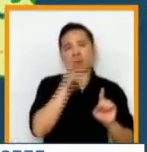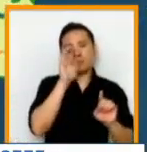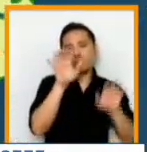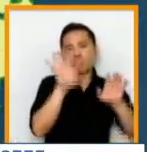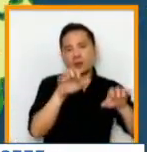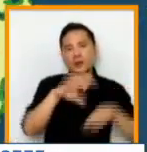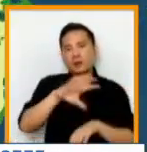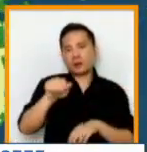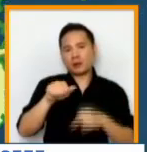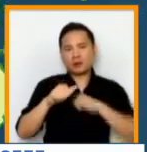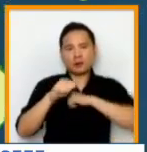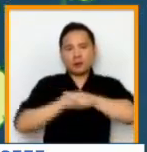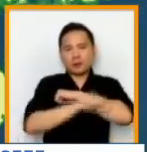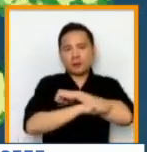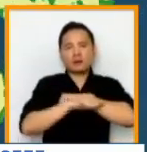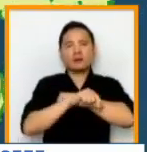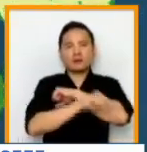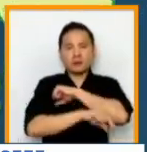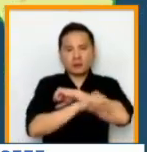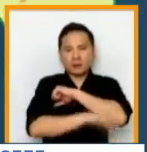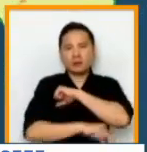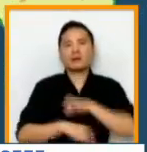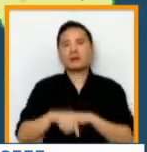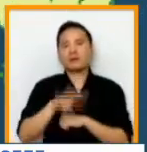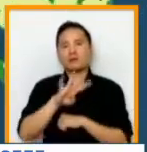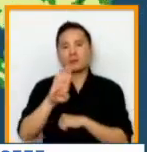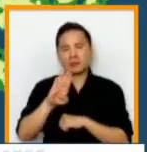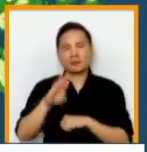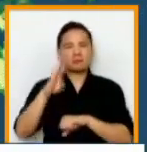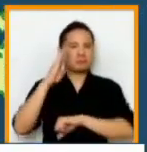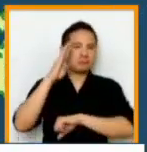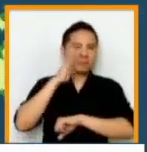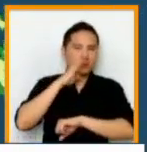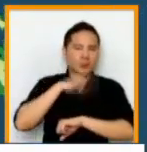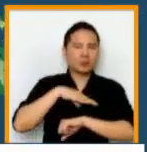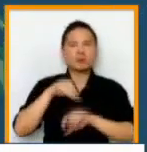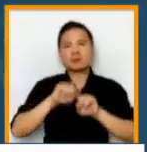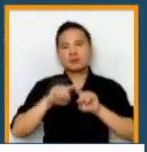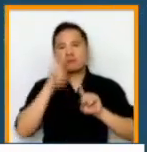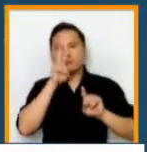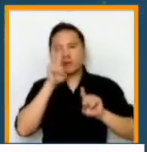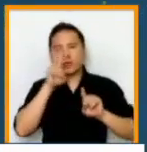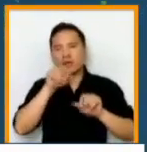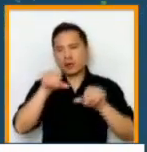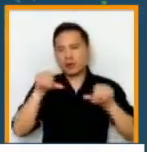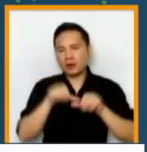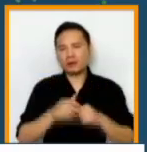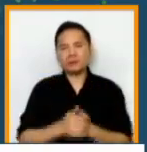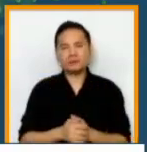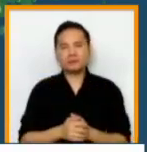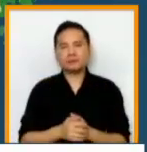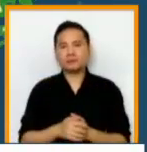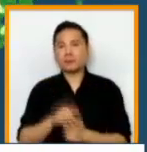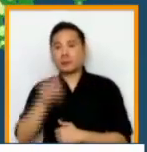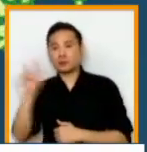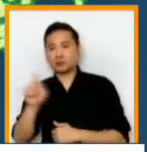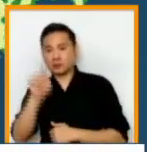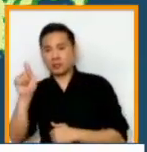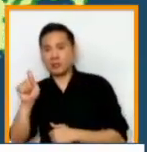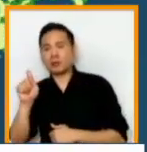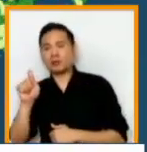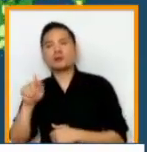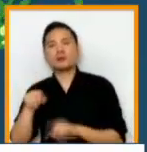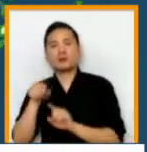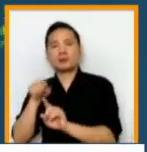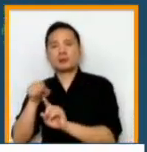Aurora, Quezon, Mimaropa Region, Bicol at maraming lugar sa Visayas at Mindanao. Sa darating na Martes, All Souls Day, uulanin muli ang